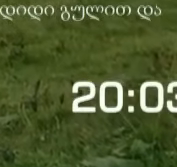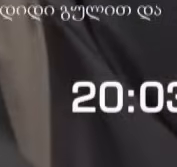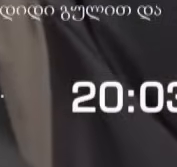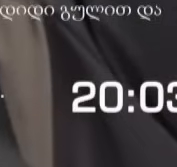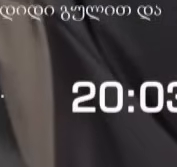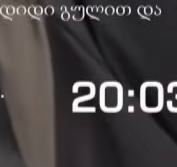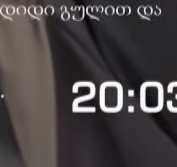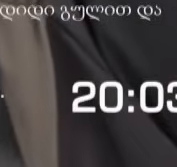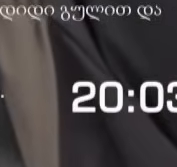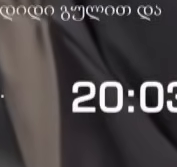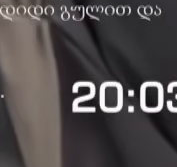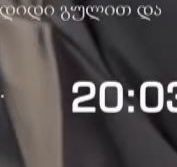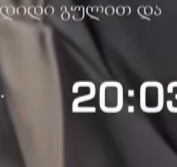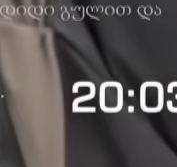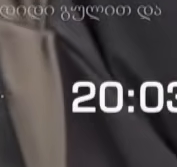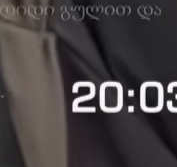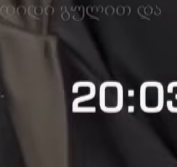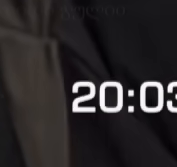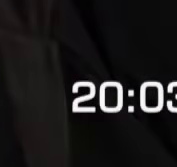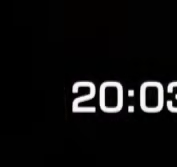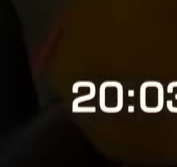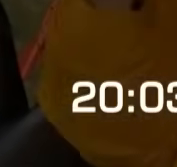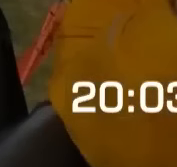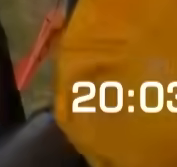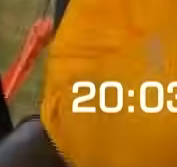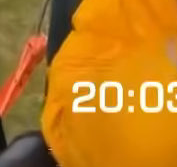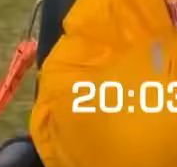Მიშო, გვიყვარხარ. შეხვედრამდე, მეგობარო.